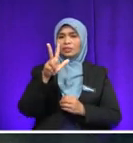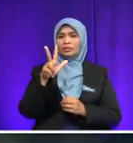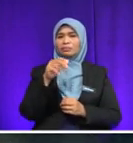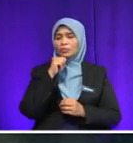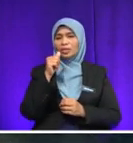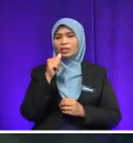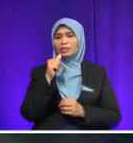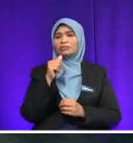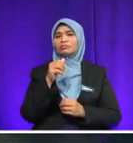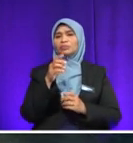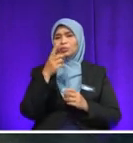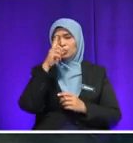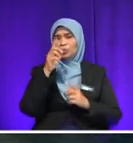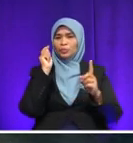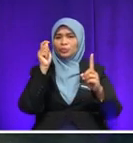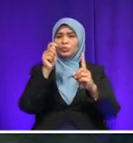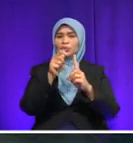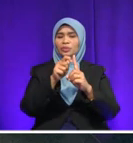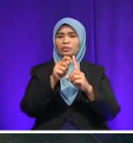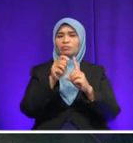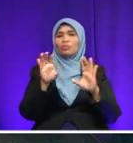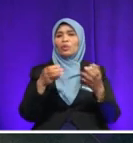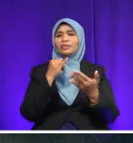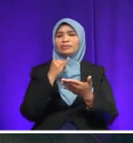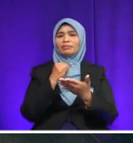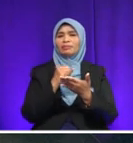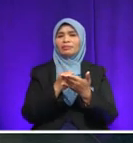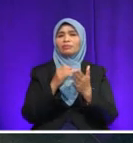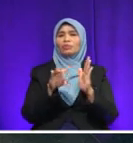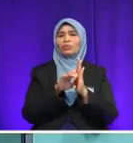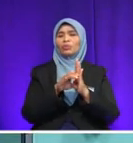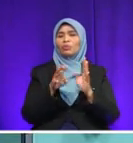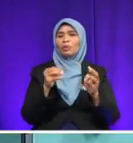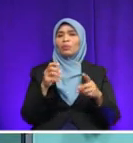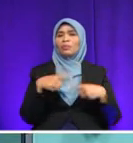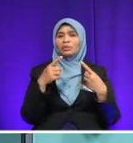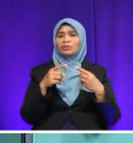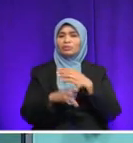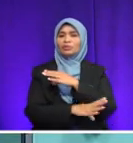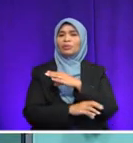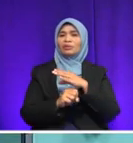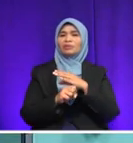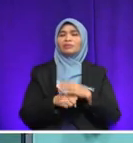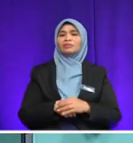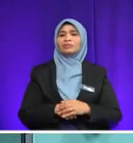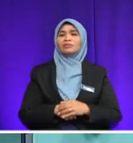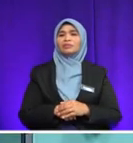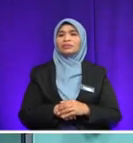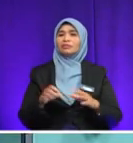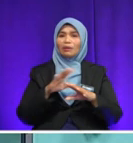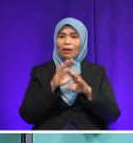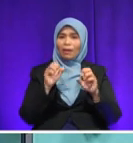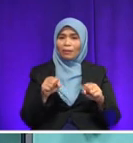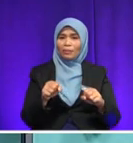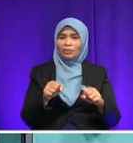bertujuan maksiat Ustaz saya begini oh kan Budi saya enggak jamak anda besar nih Tak